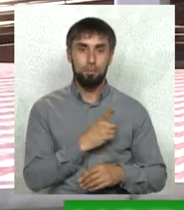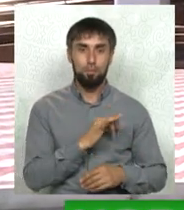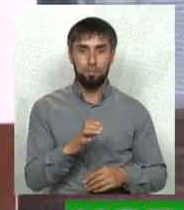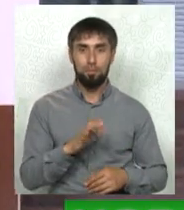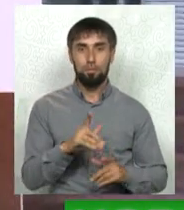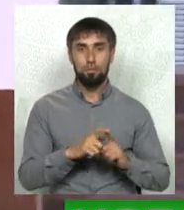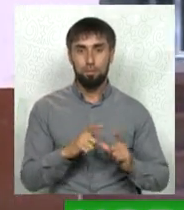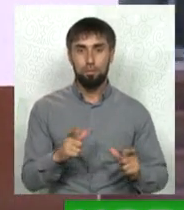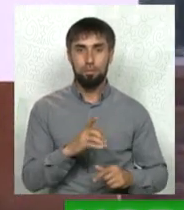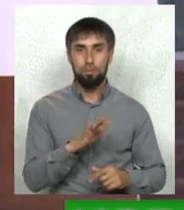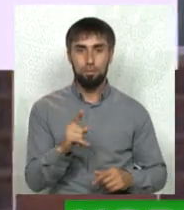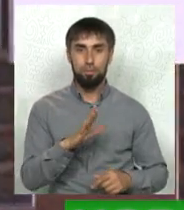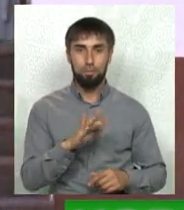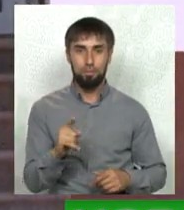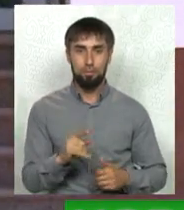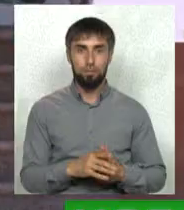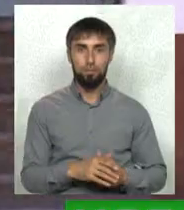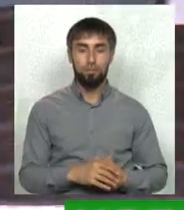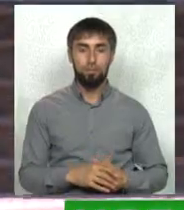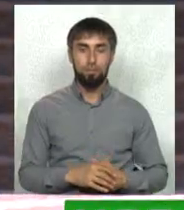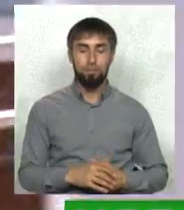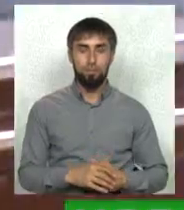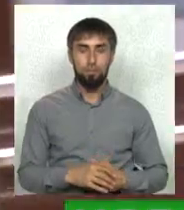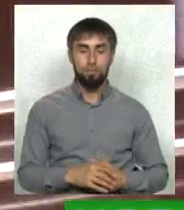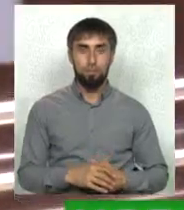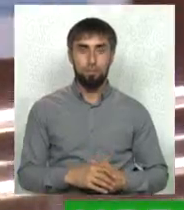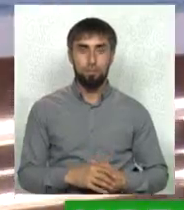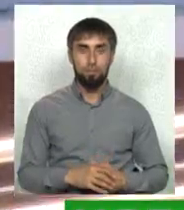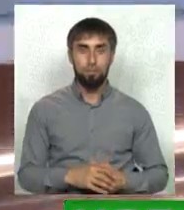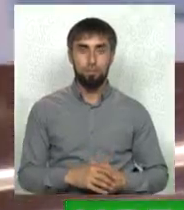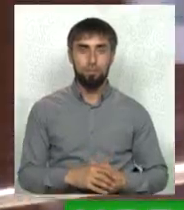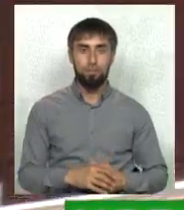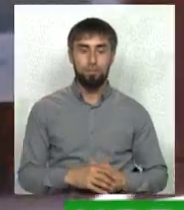мастер-классы в школах, СУЗах и ВУЗе. Дана Плиева, Магомед Дидигов, Новости 24.